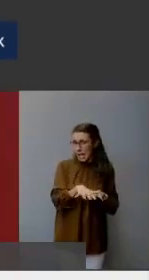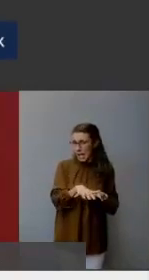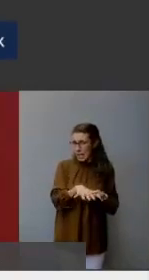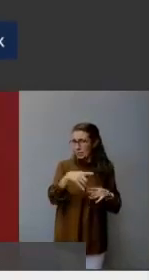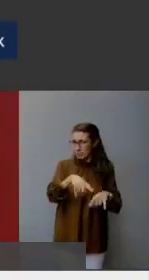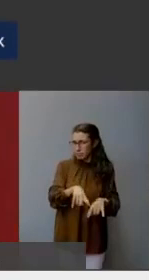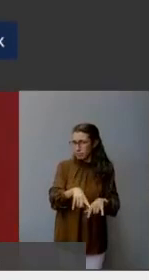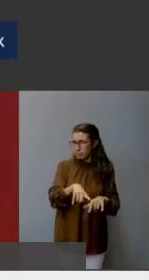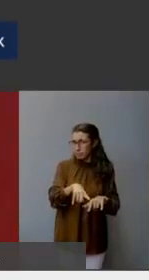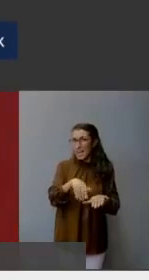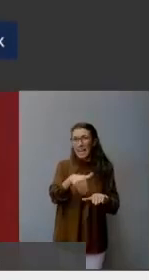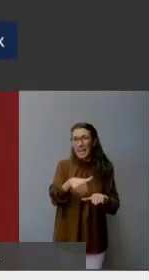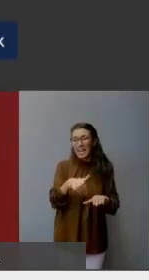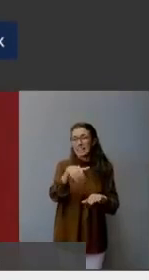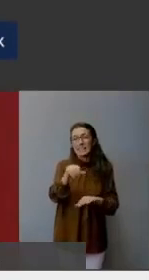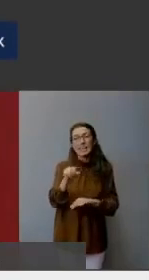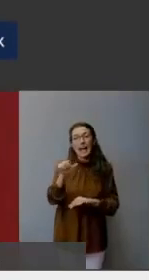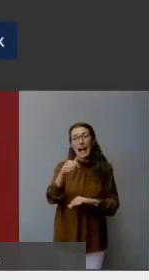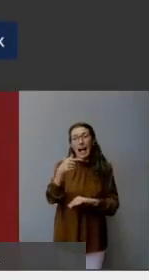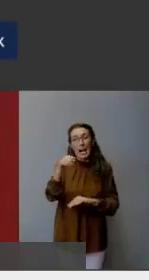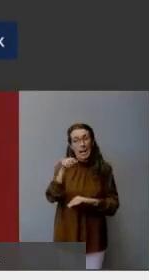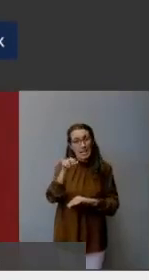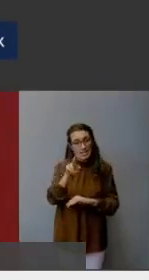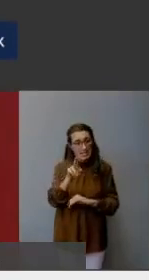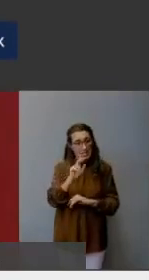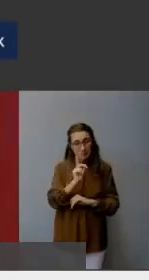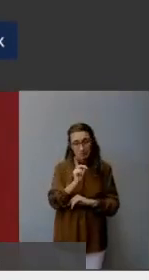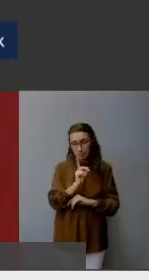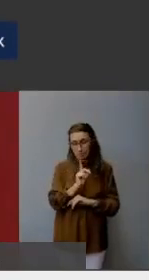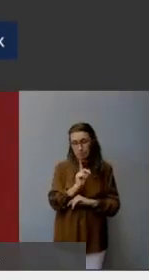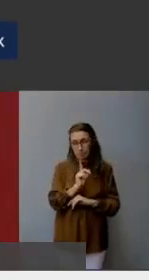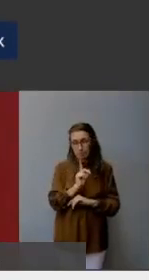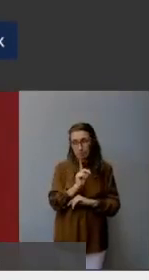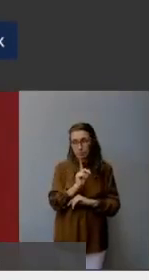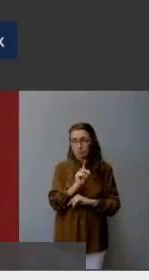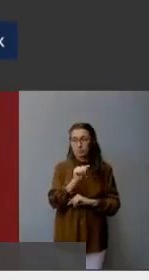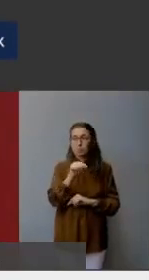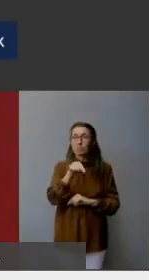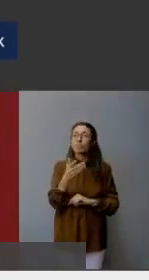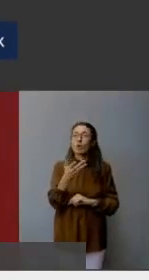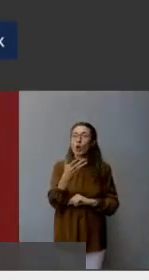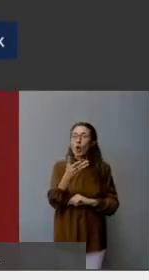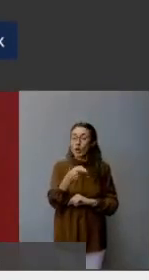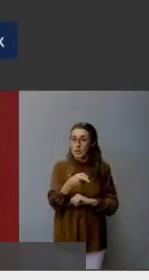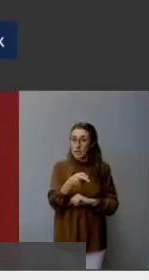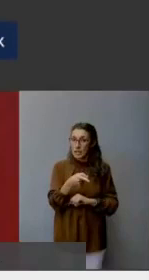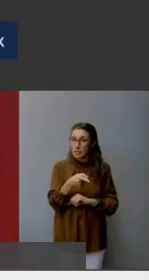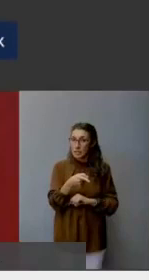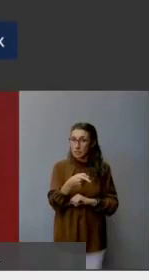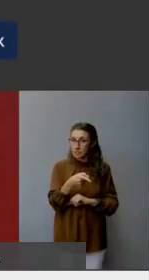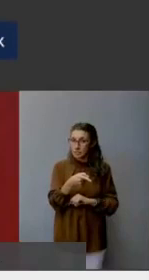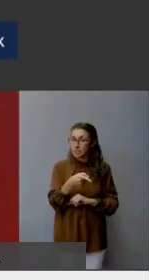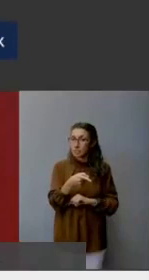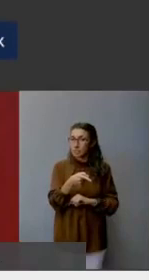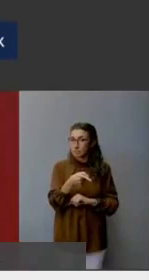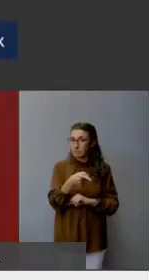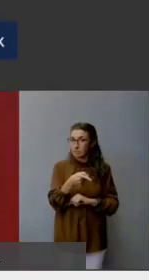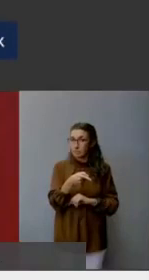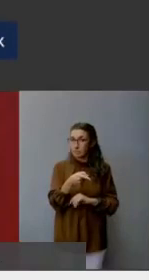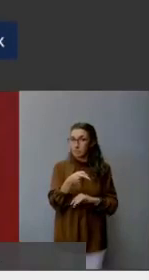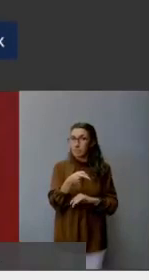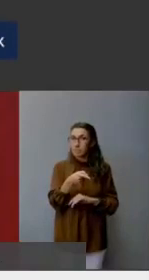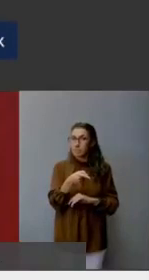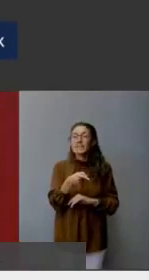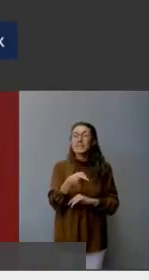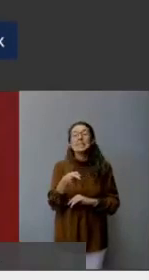di aster ma è un'area operativa che in questo momento viene utilizzata la fisica